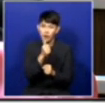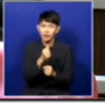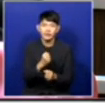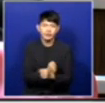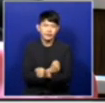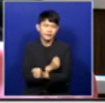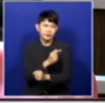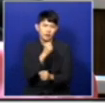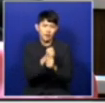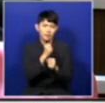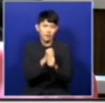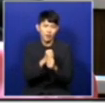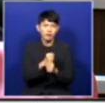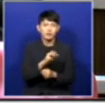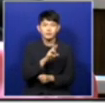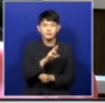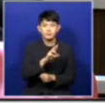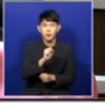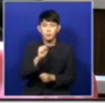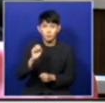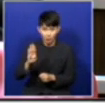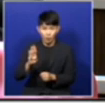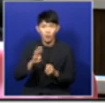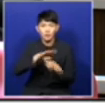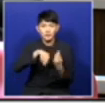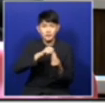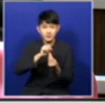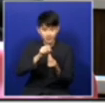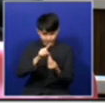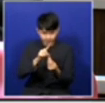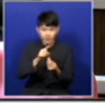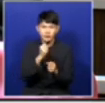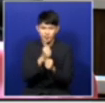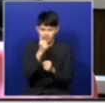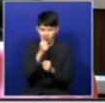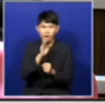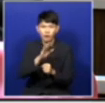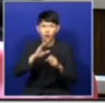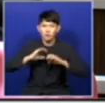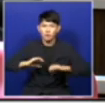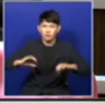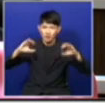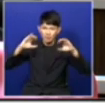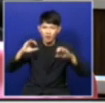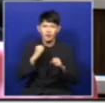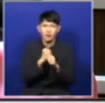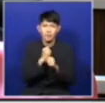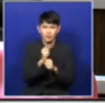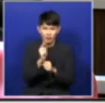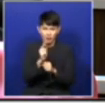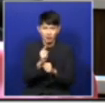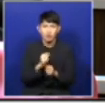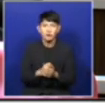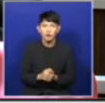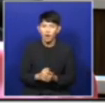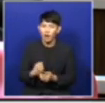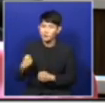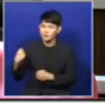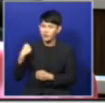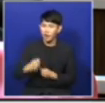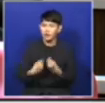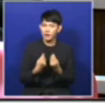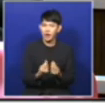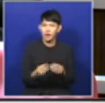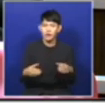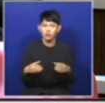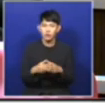หล่อเลี้ยงระบบเศรษฐกิจของประเทศภายใต้สถานการณ์โควิดโดยให้อำนาจของธนาคารแห่งประเทศไทยหรือแบงก์ชา